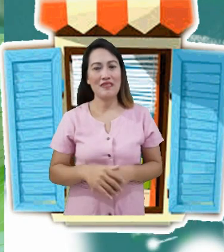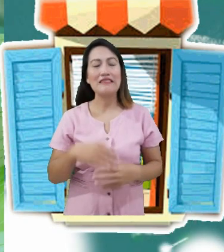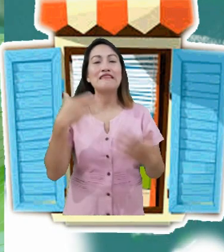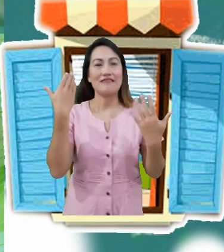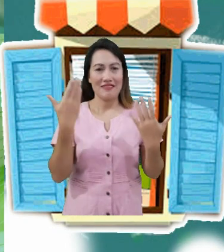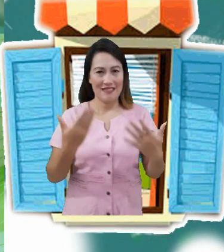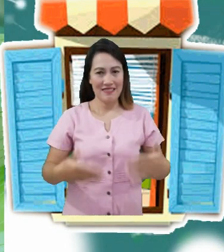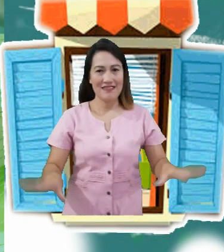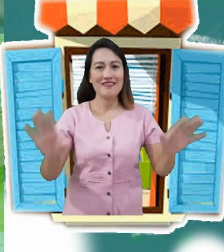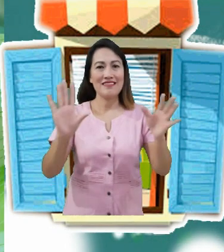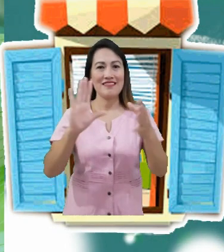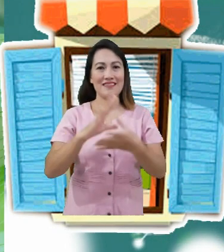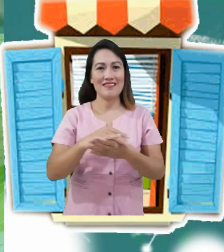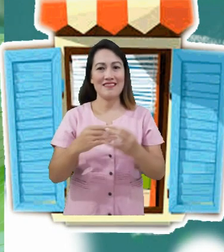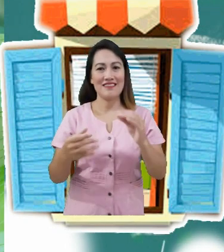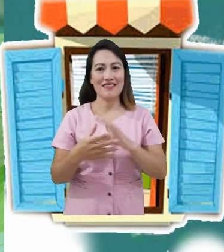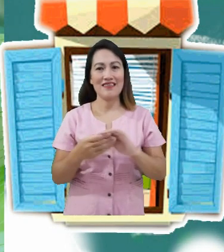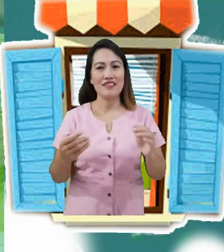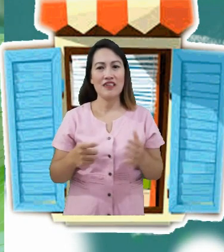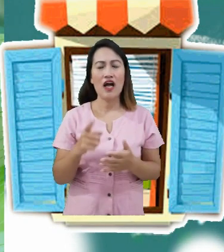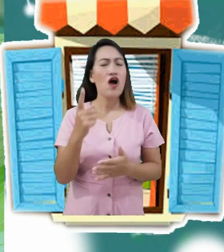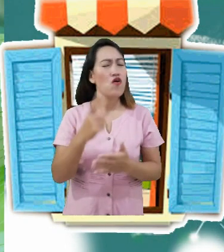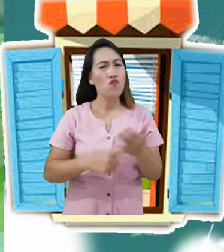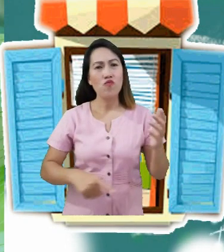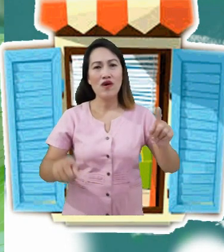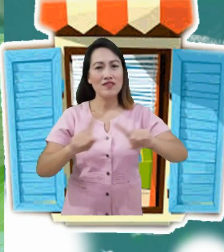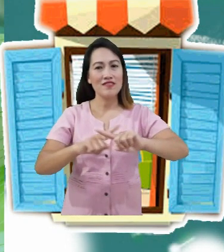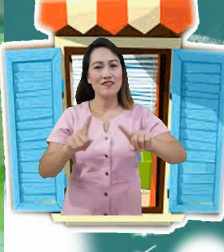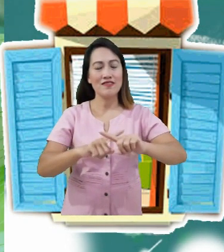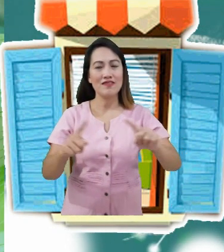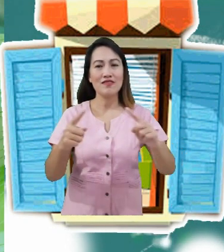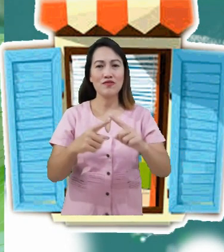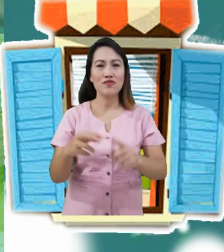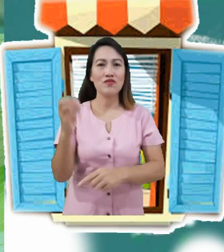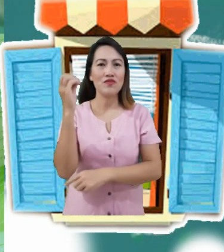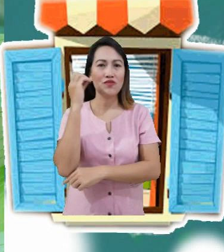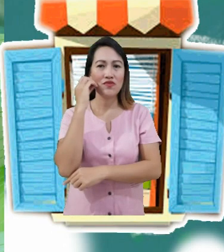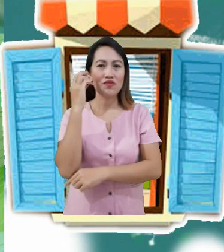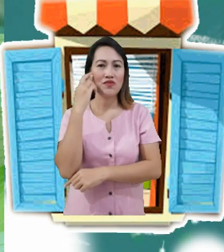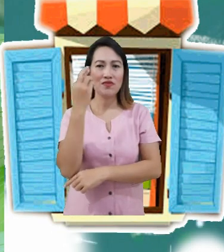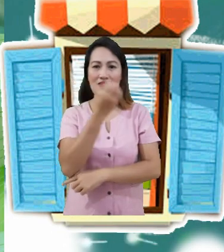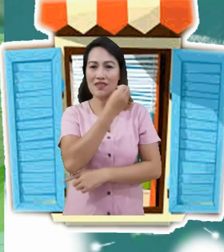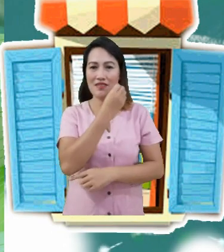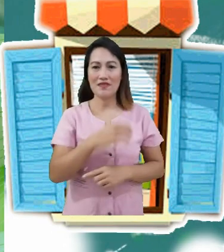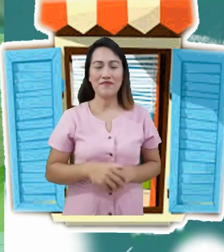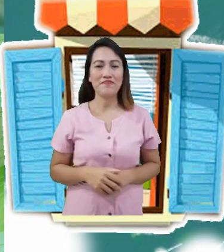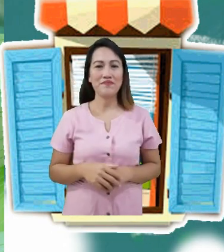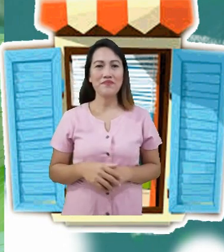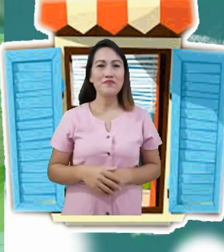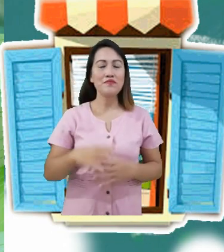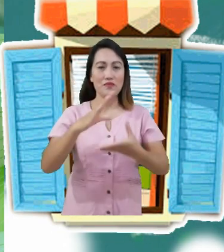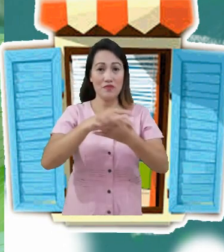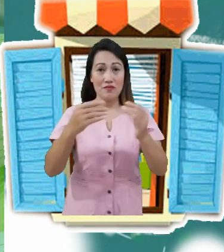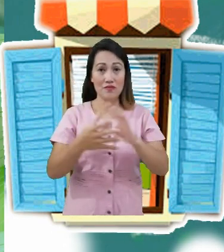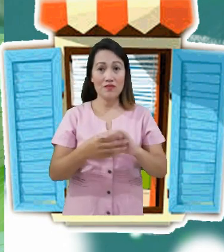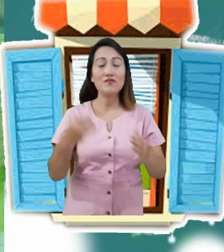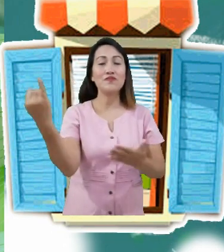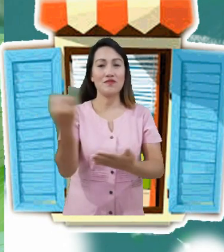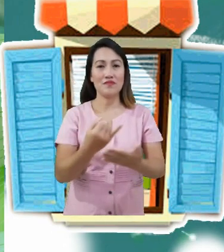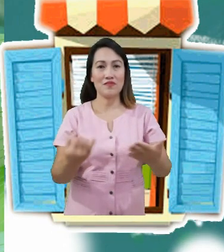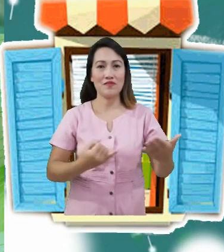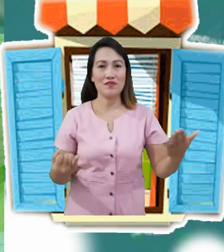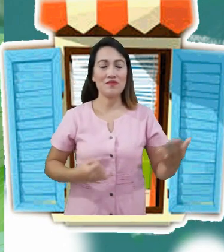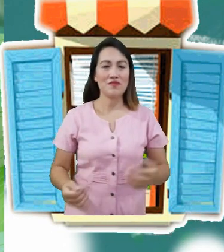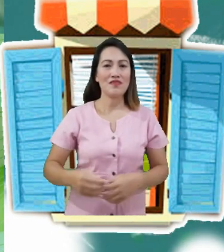kwento. Ano kaya ang kakaiba kay Rosario? Kuwento, layout at guhit ni Ginoong Gamaliel Arpas